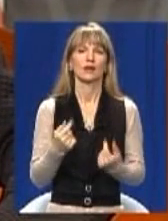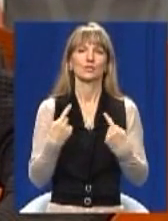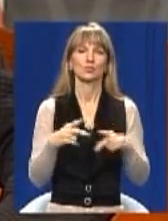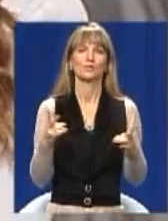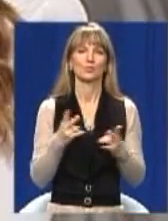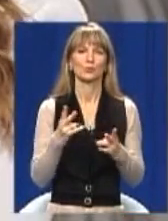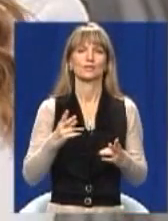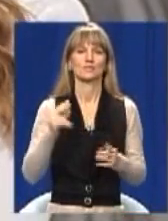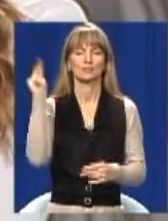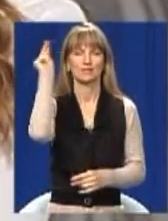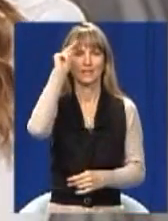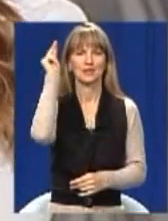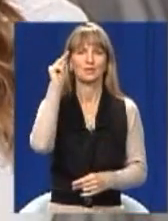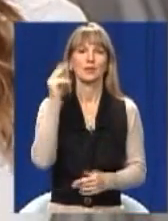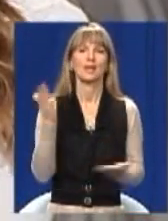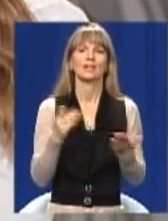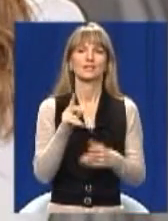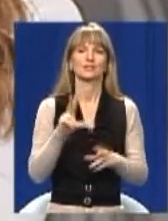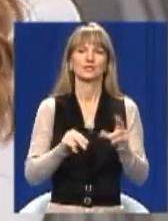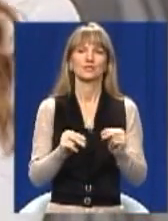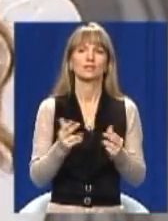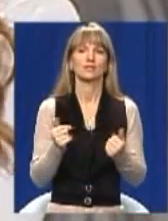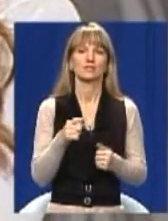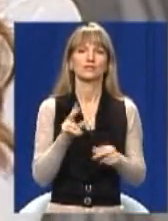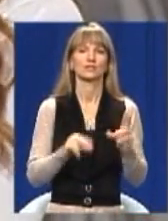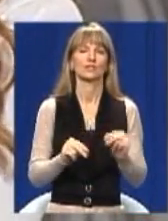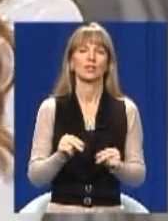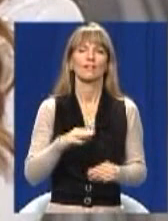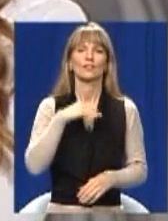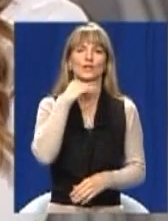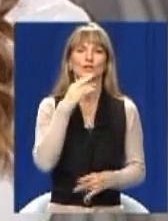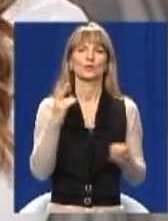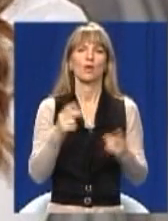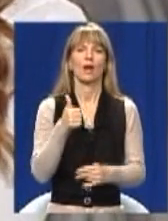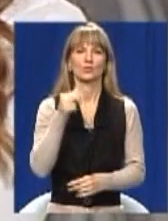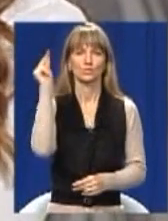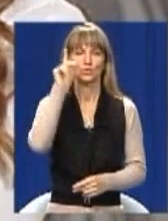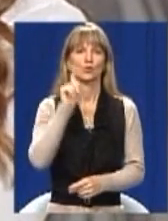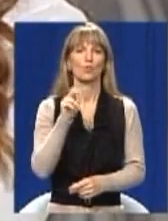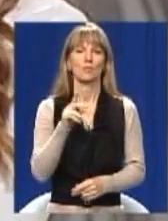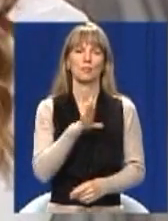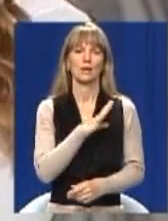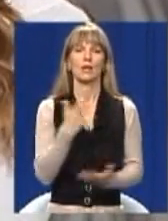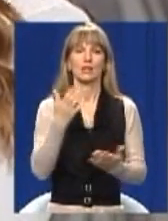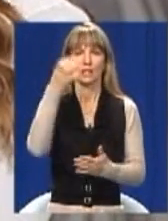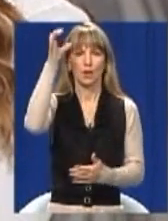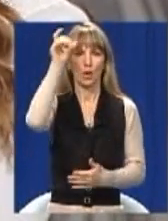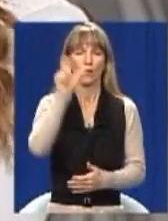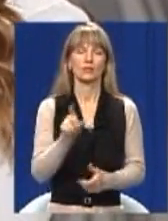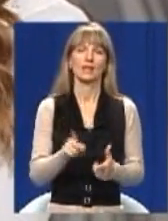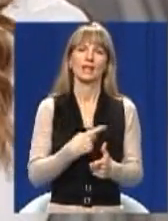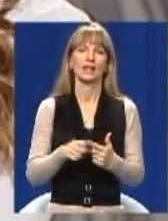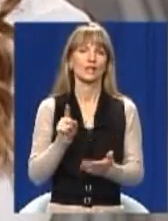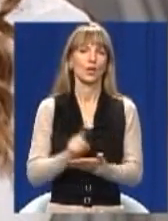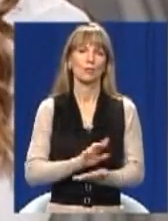позаниматься, потрудиться, чтобы это получилось. Так, садись, а як ти вважаєш, от в школі треба гарно вчитися, щоб стати якимось науковцем? Чи не обов'язково